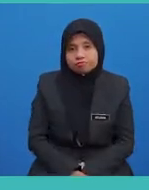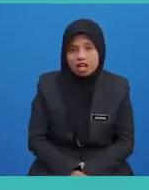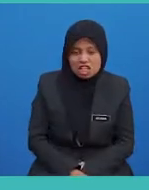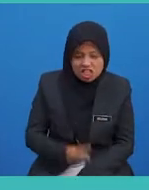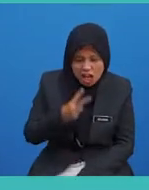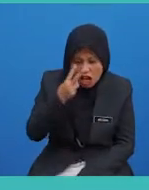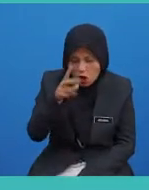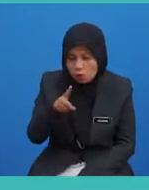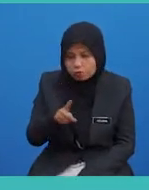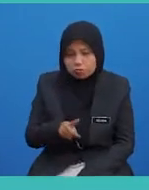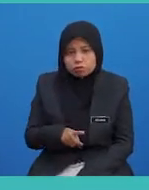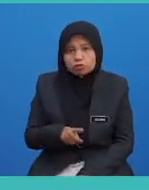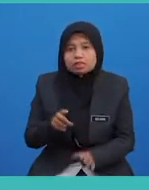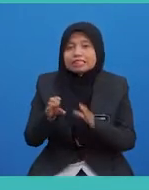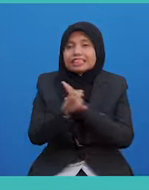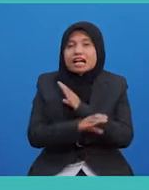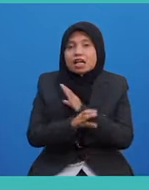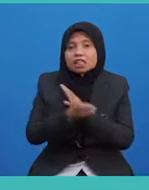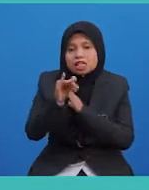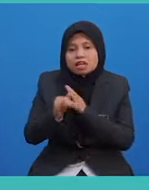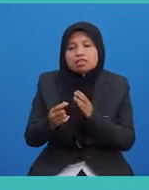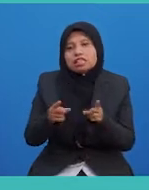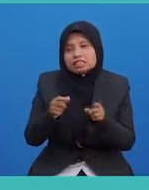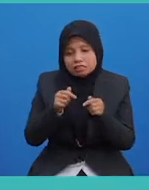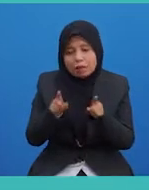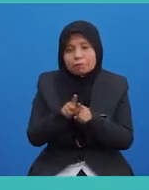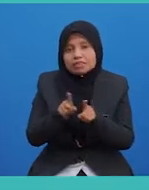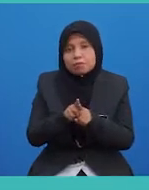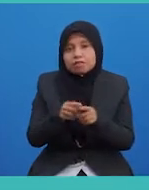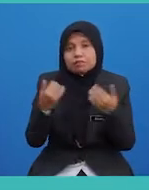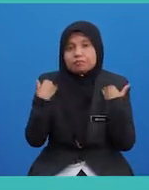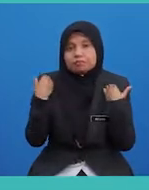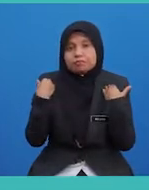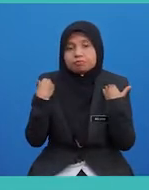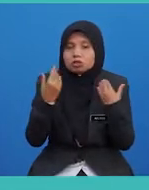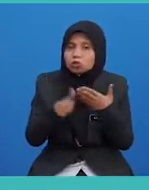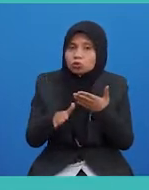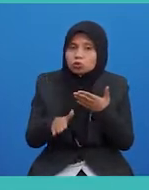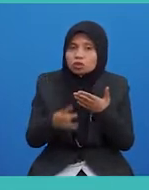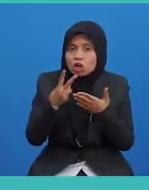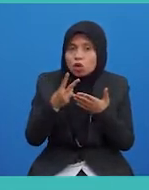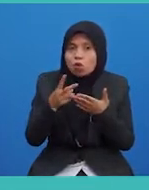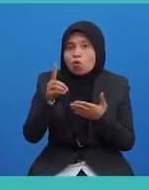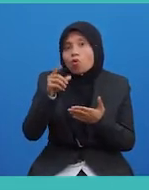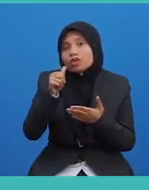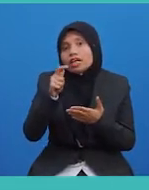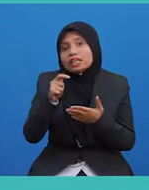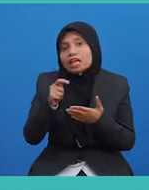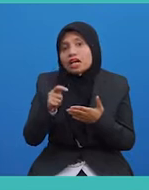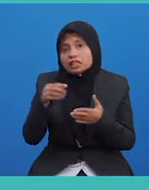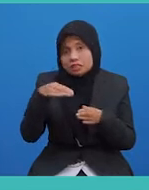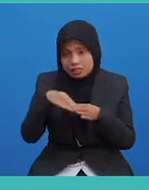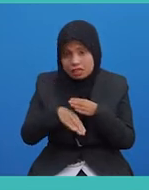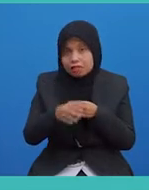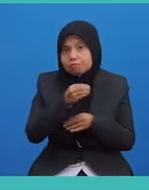Semak penyataan pola dan negara-negara yang terlibat. Kemudian semak pula data tersurat diikuti dengan data